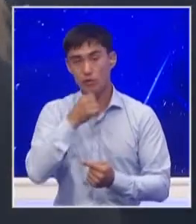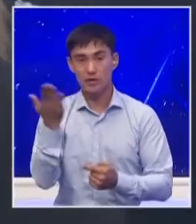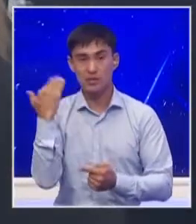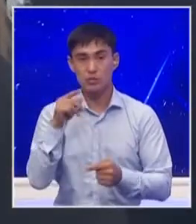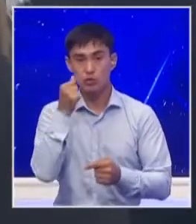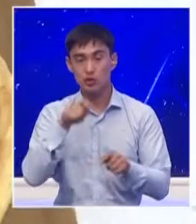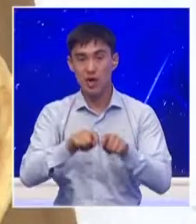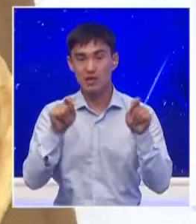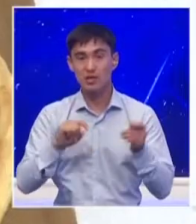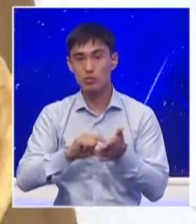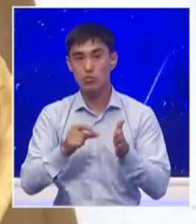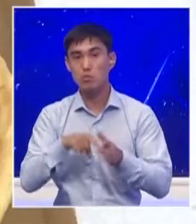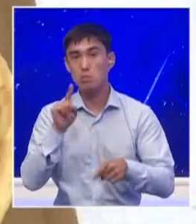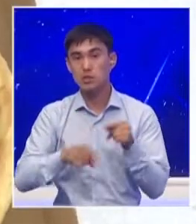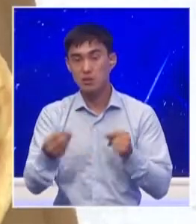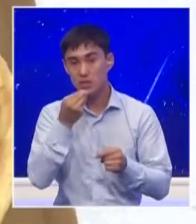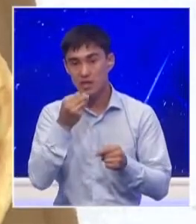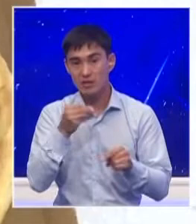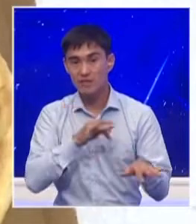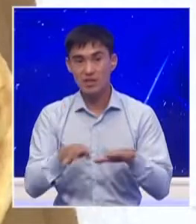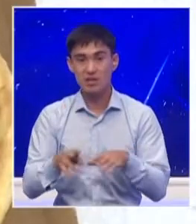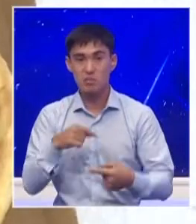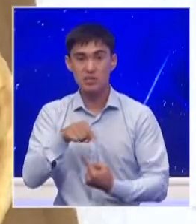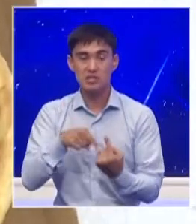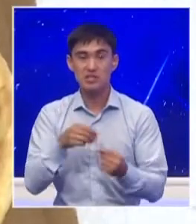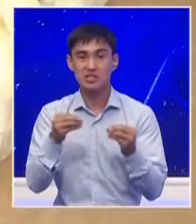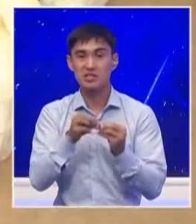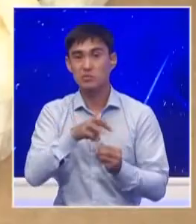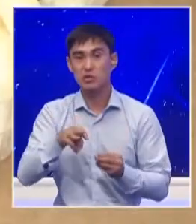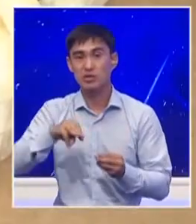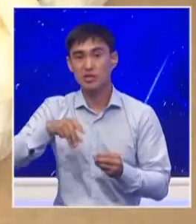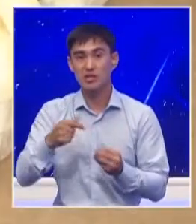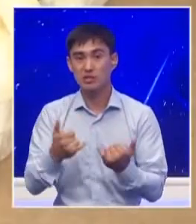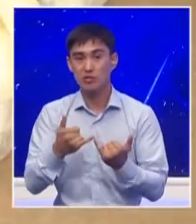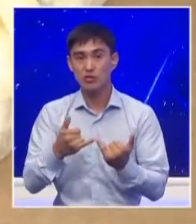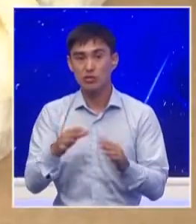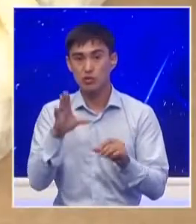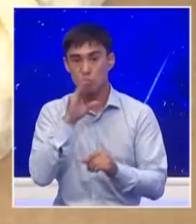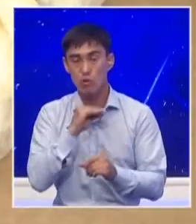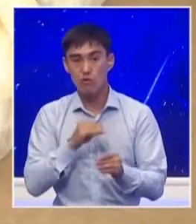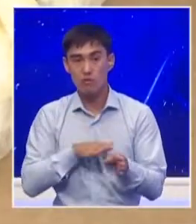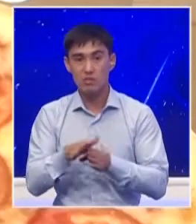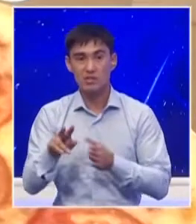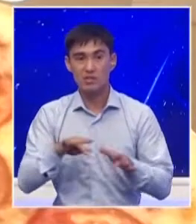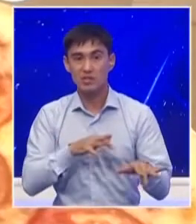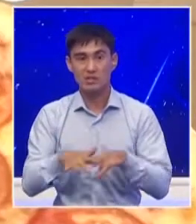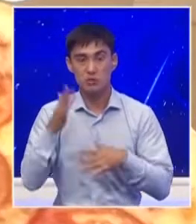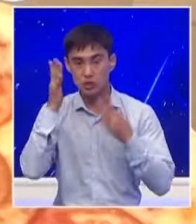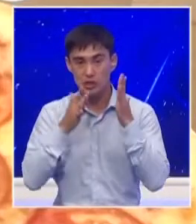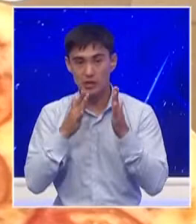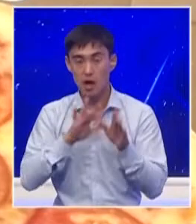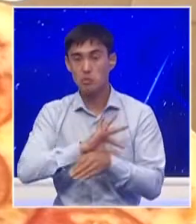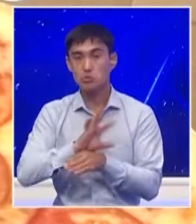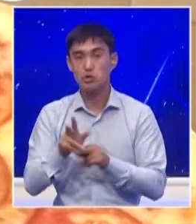открыл пункт быстрого питания в дело бизнесмен вложил 10 миллионов тенге и сегодня он не только смог воплотить в реальность свои мечты но и